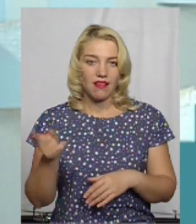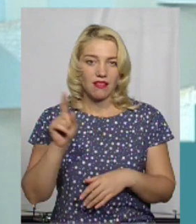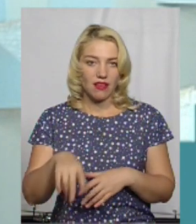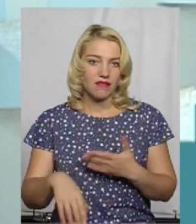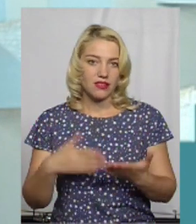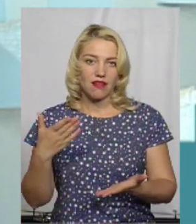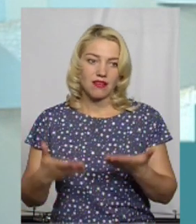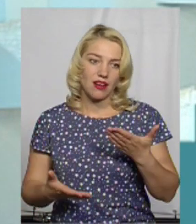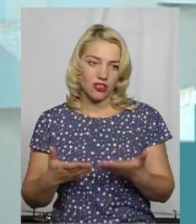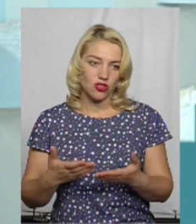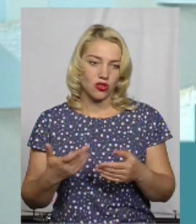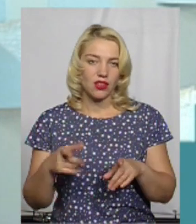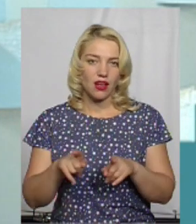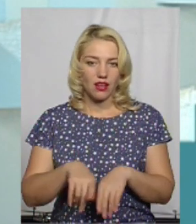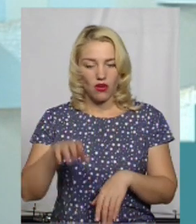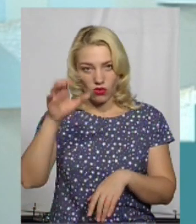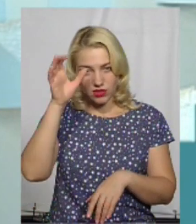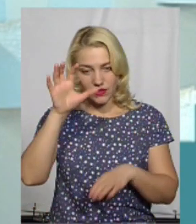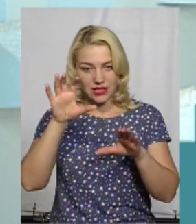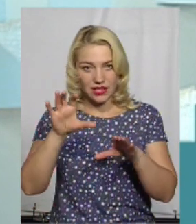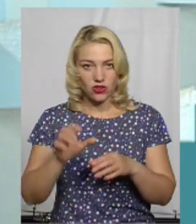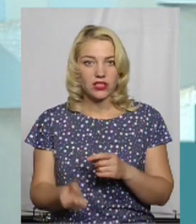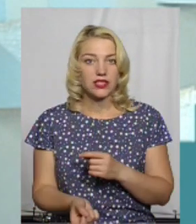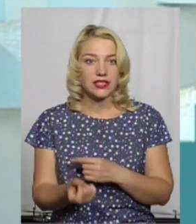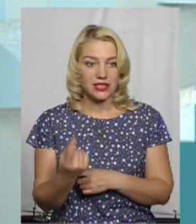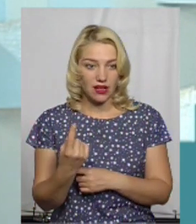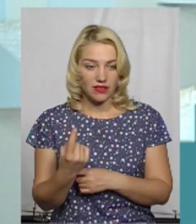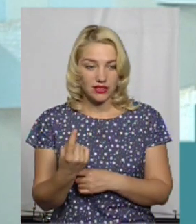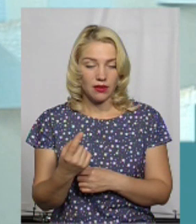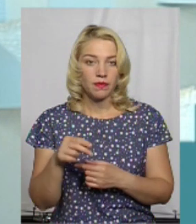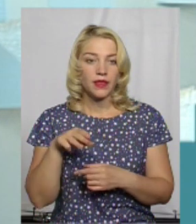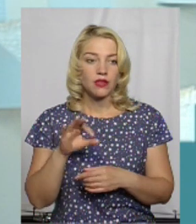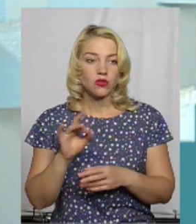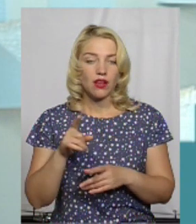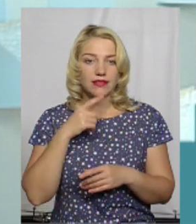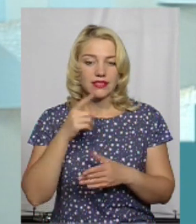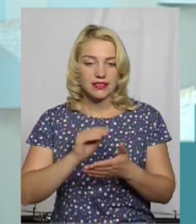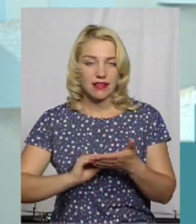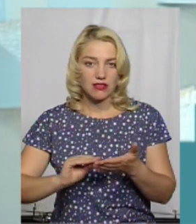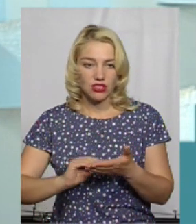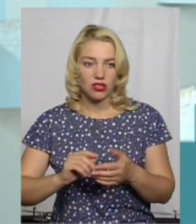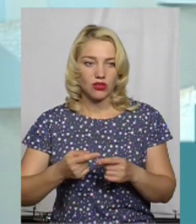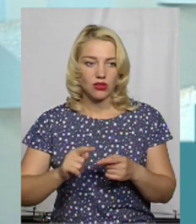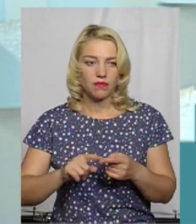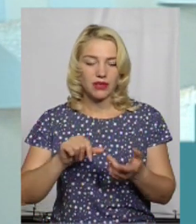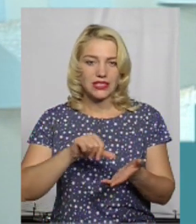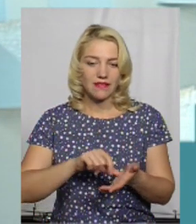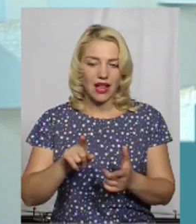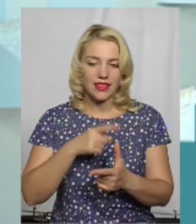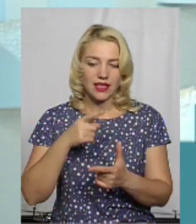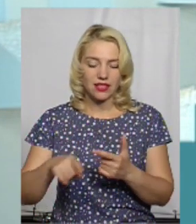якщо така освіта законодавчо з'явиться, то, як зазначила одна з представниць альтернативної